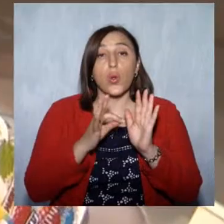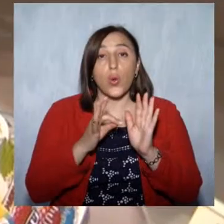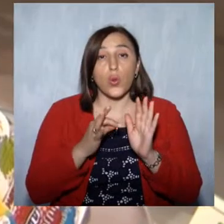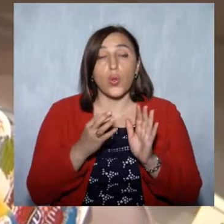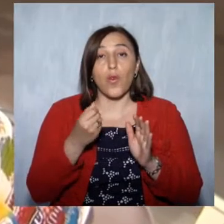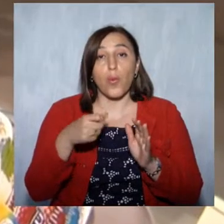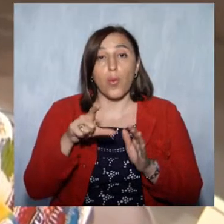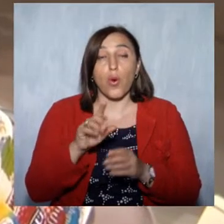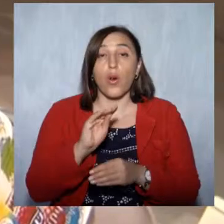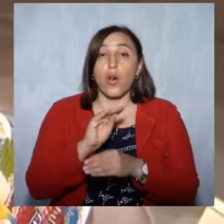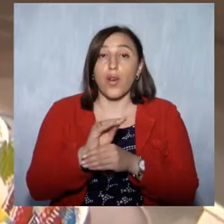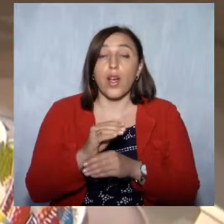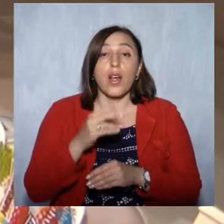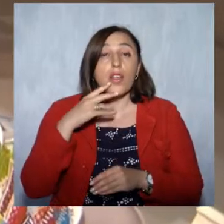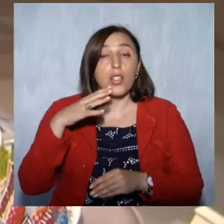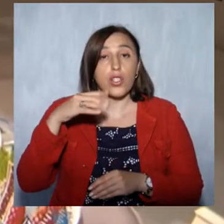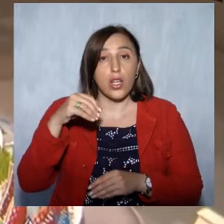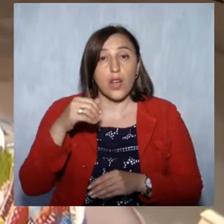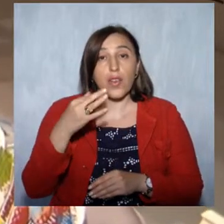15.9%-ով, շաքարը